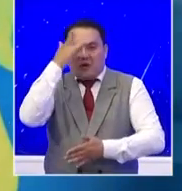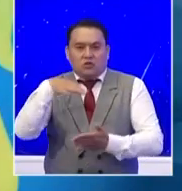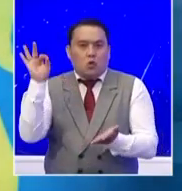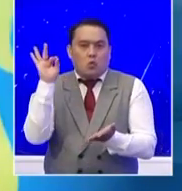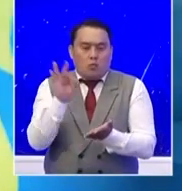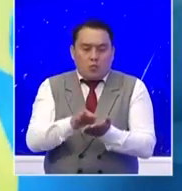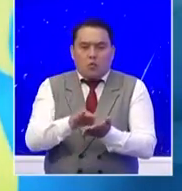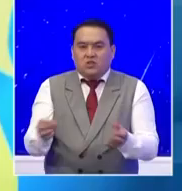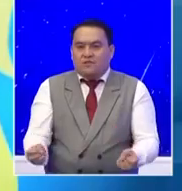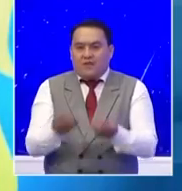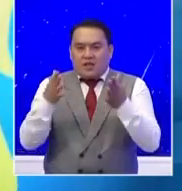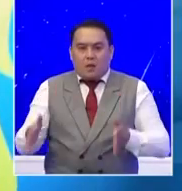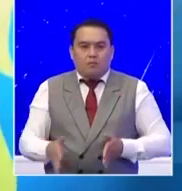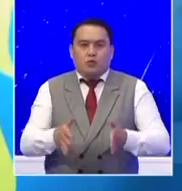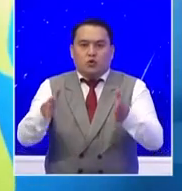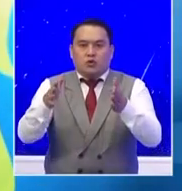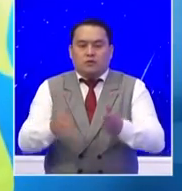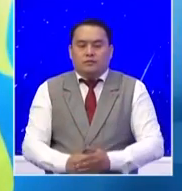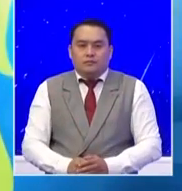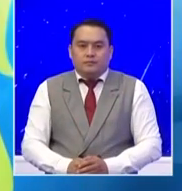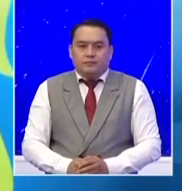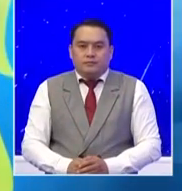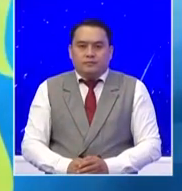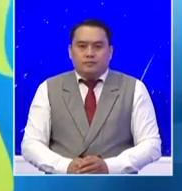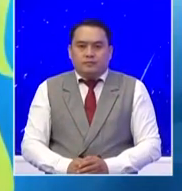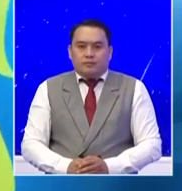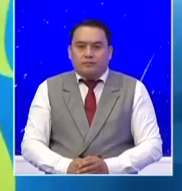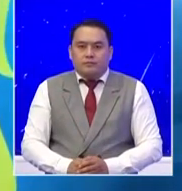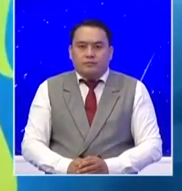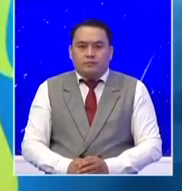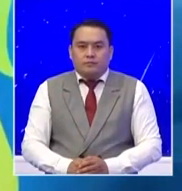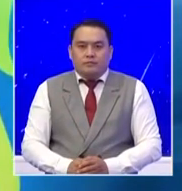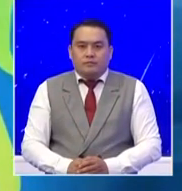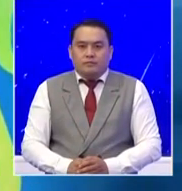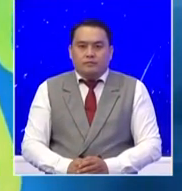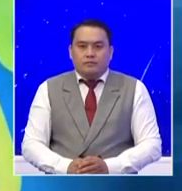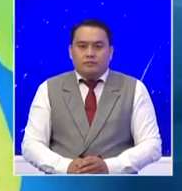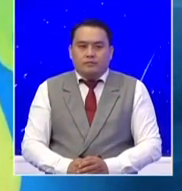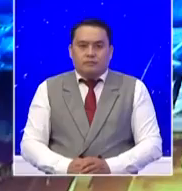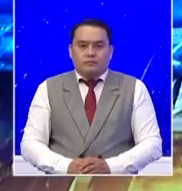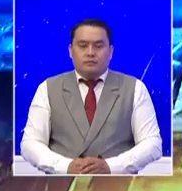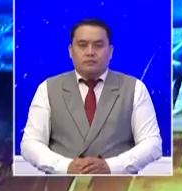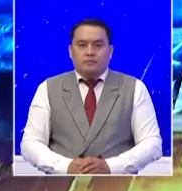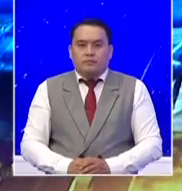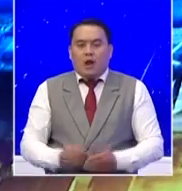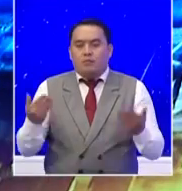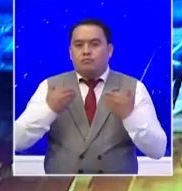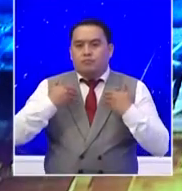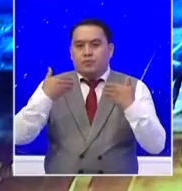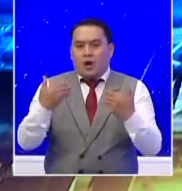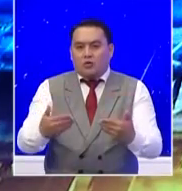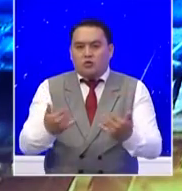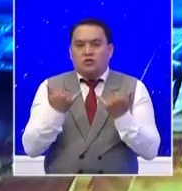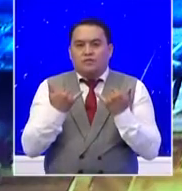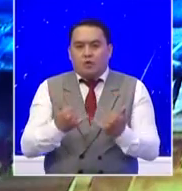ваш путь будет светлым и ярким. Касым-Жомарт Токаев, президент Республики Казахстан. Слова напутствия